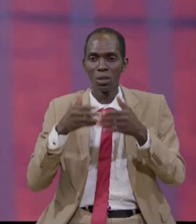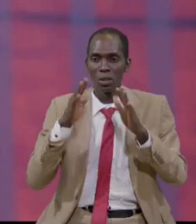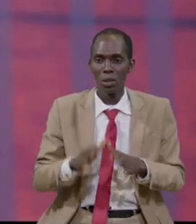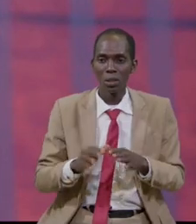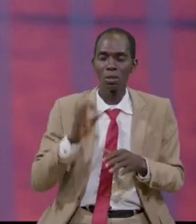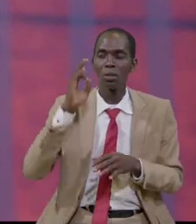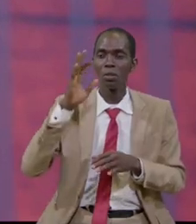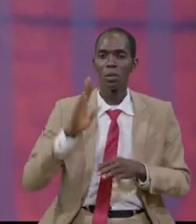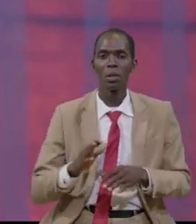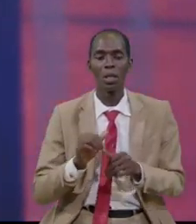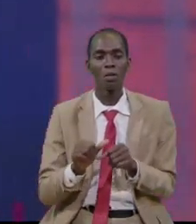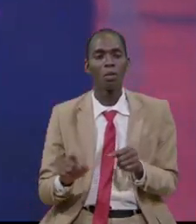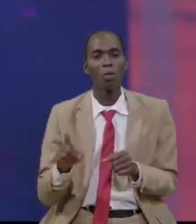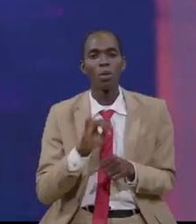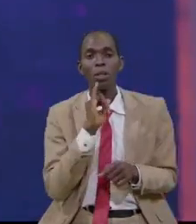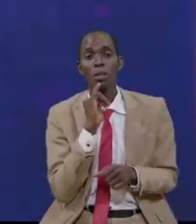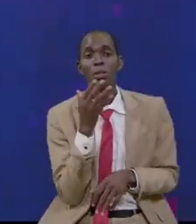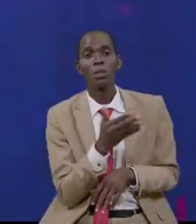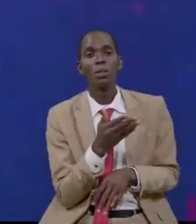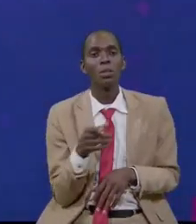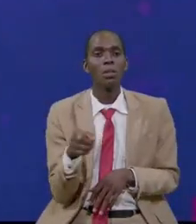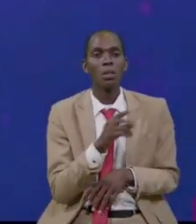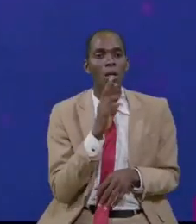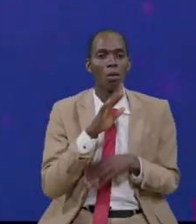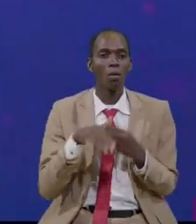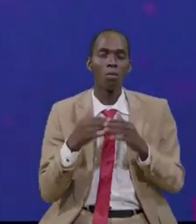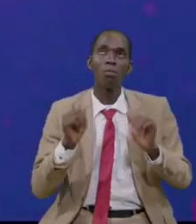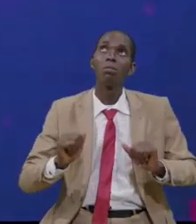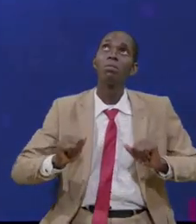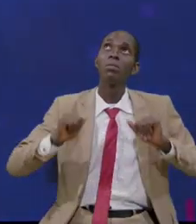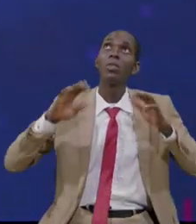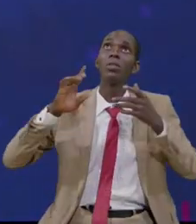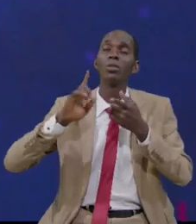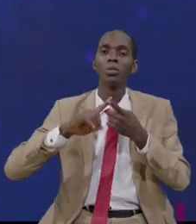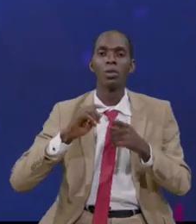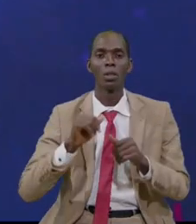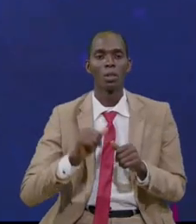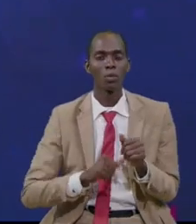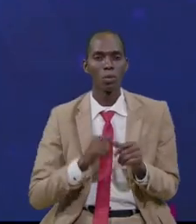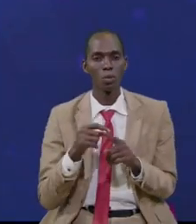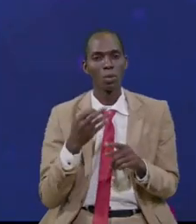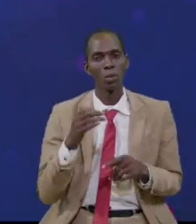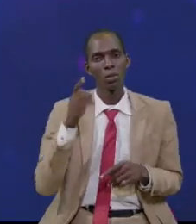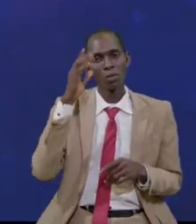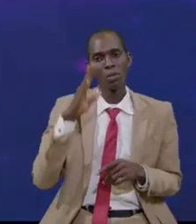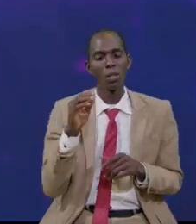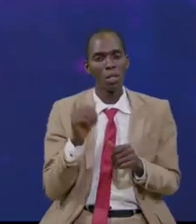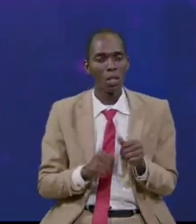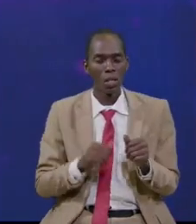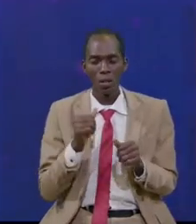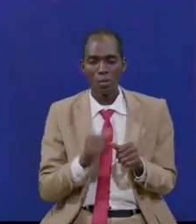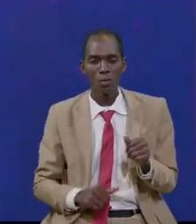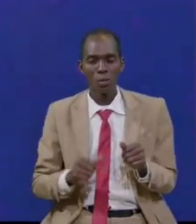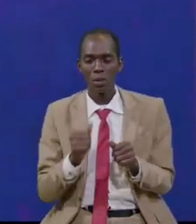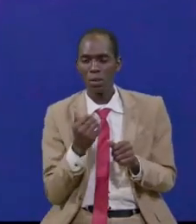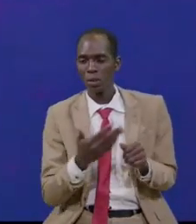sont engagés à la parole de Dieu, à tous les détails, à tous les traits de T et à